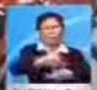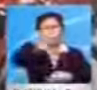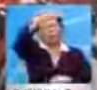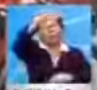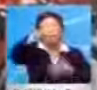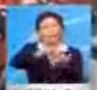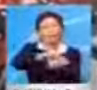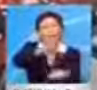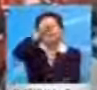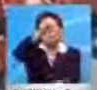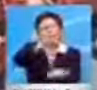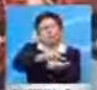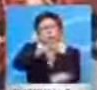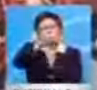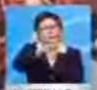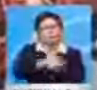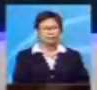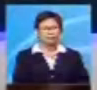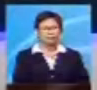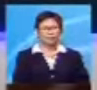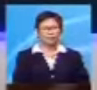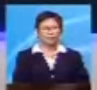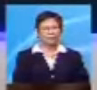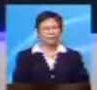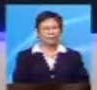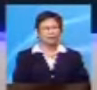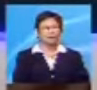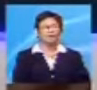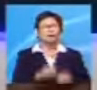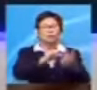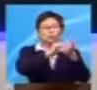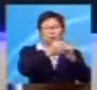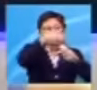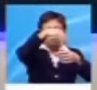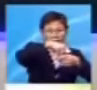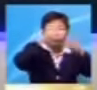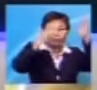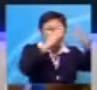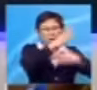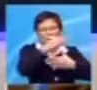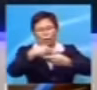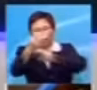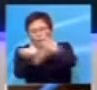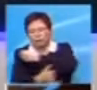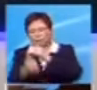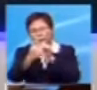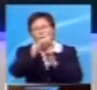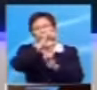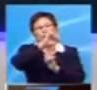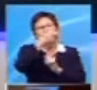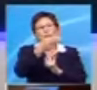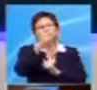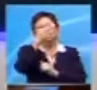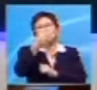puuchong Prima baik sukan dalam dan luar negara bersama